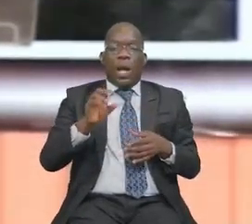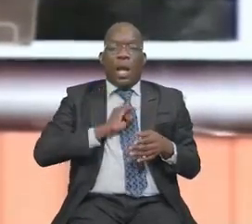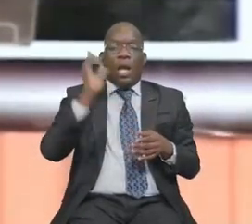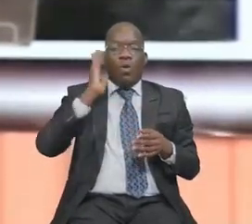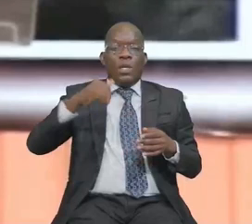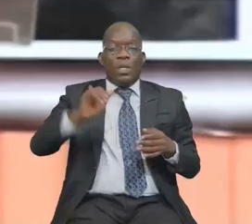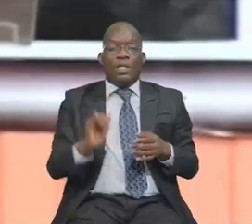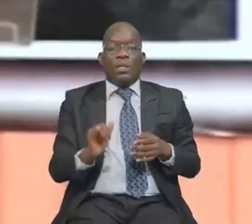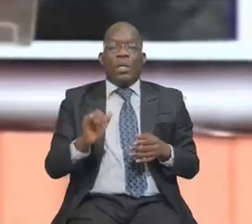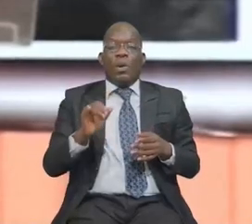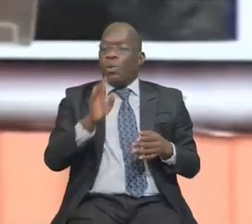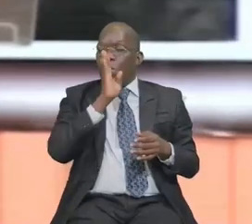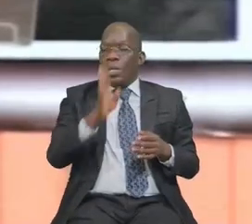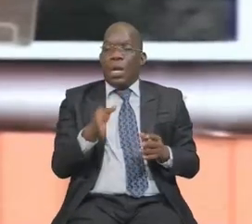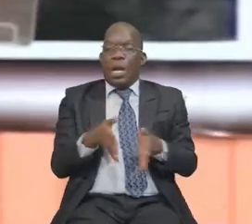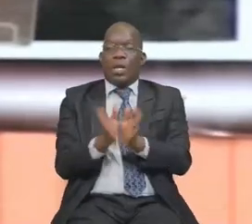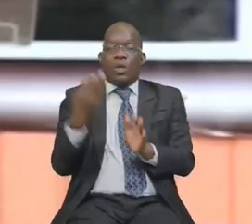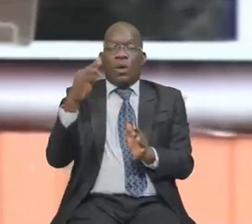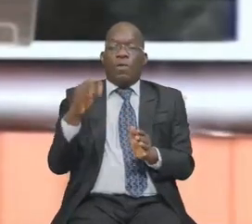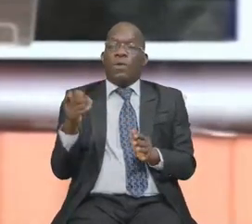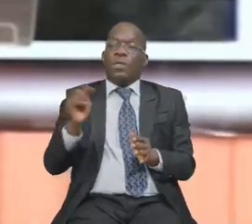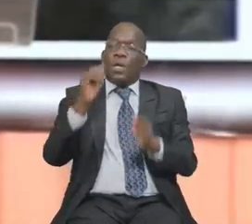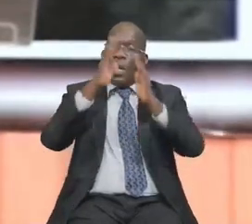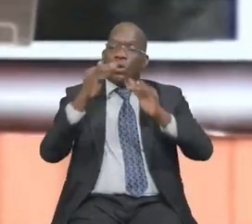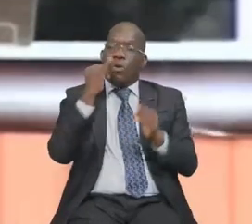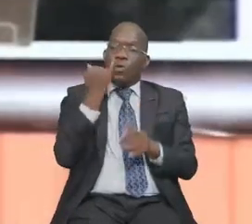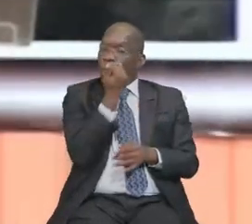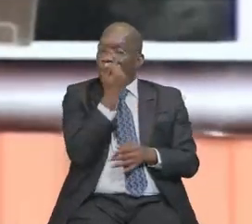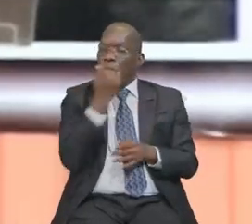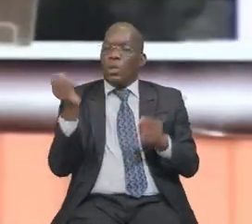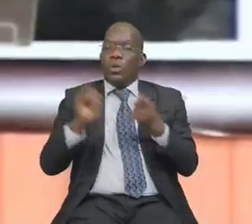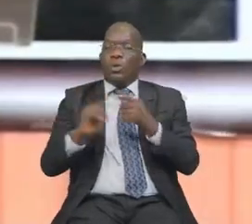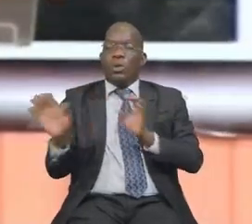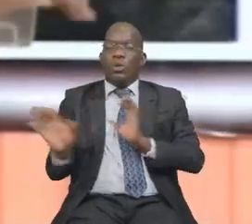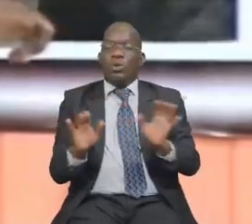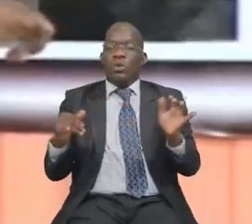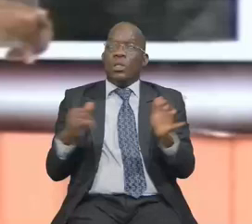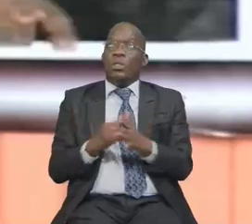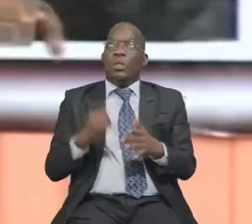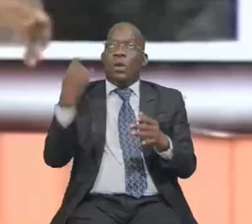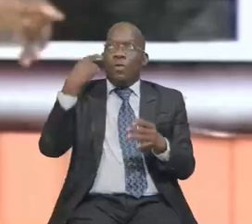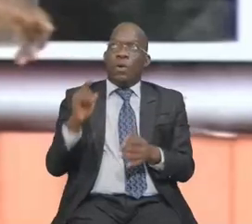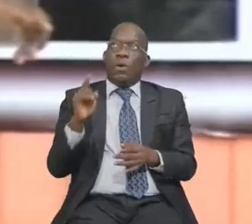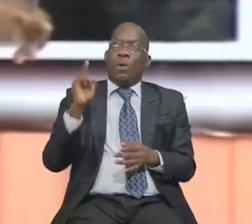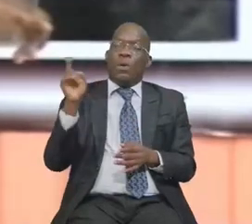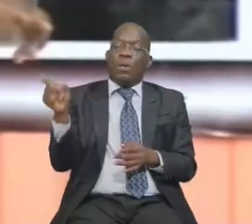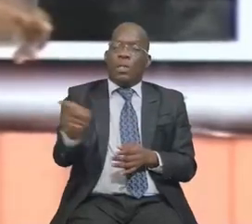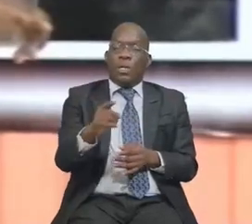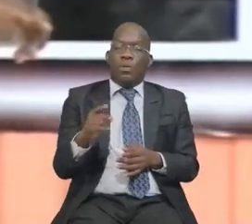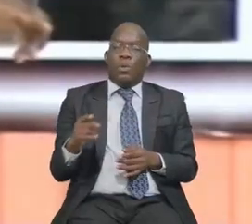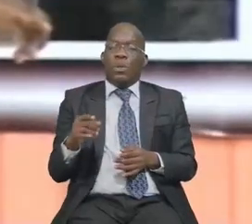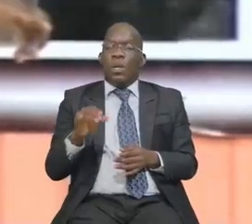laisserai fléchir par la maison d'Israël. Voici ce que je ferai pour eux. Je multiplierai les